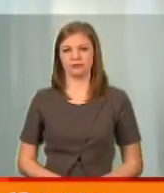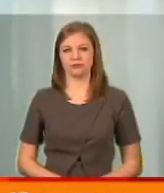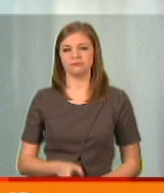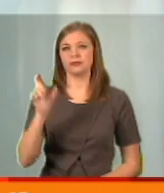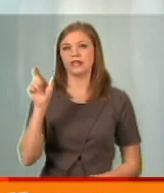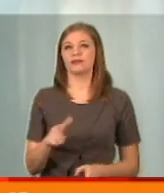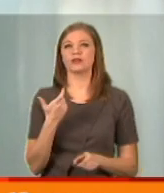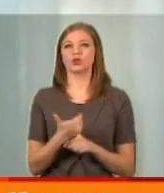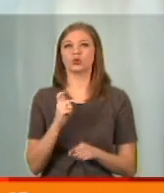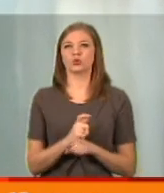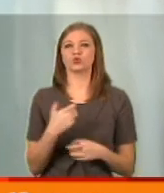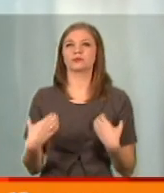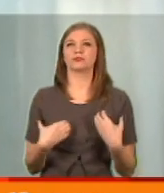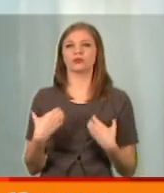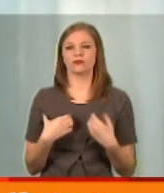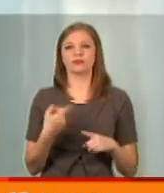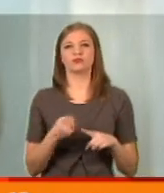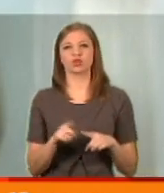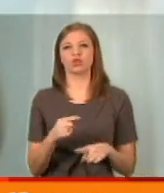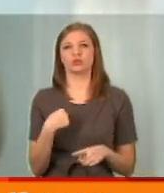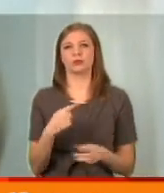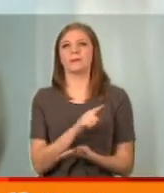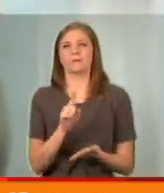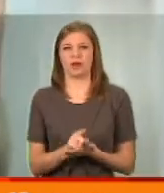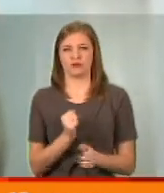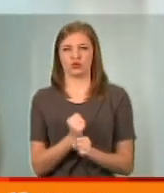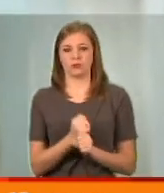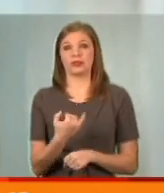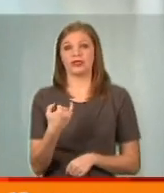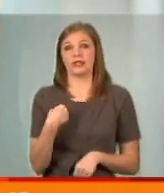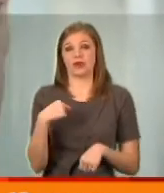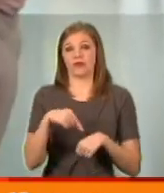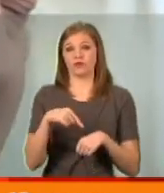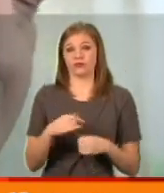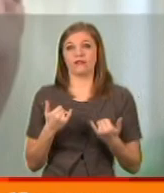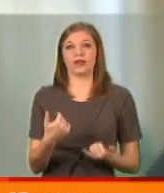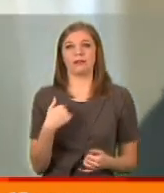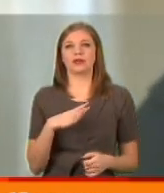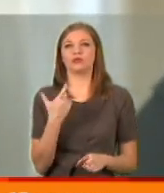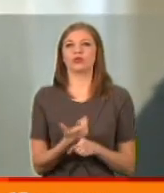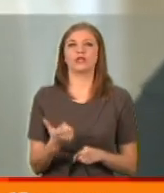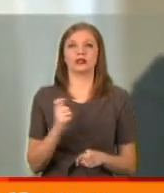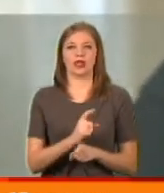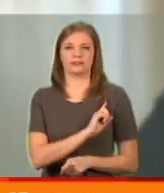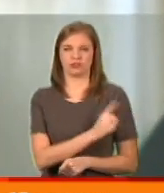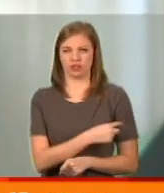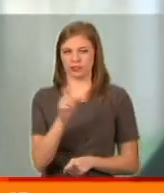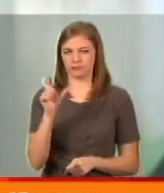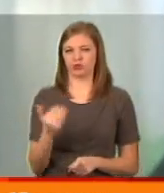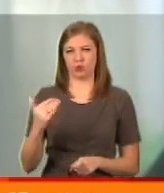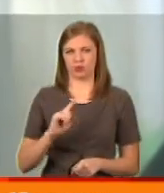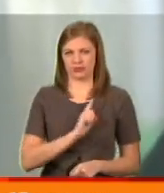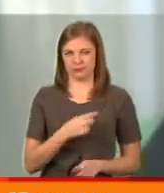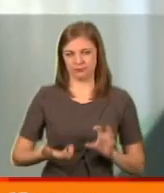дуже піклувався про те, що ми маємо зробити. І я відчував, і для мене це було надзвичайно сильно, його велику